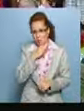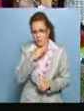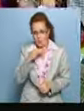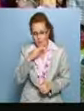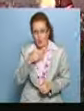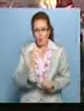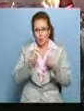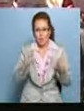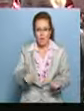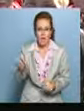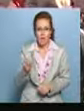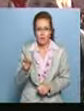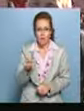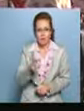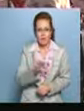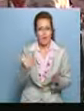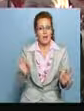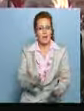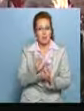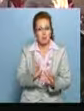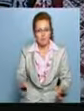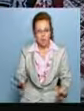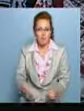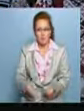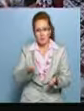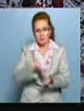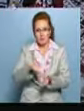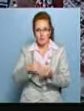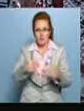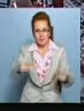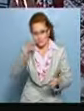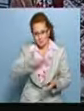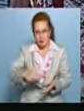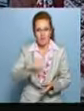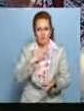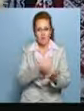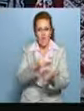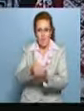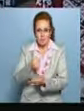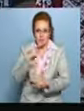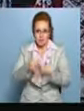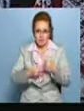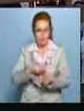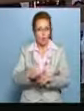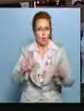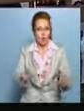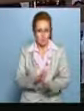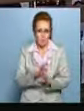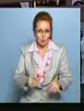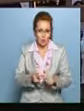бурановского гимна представители разных стран каждый на своём родном языке исполнит песню которая станет визитной карточкой